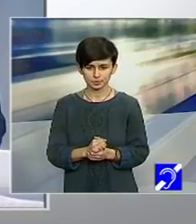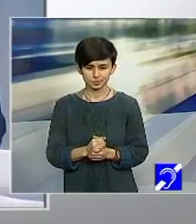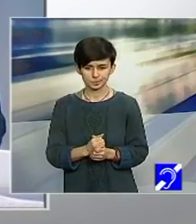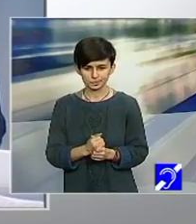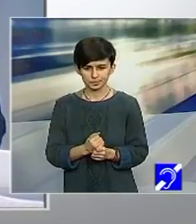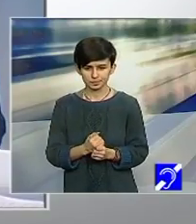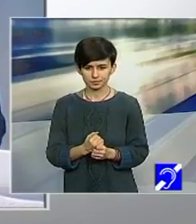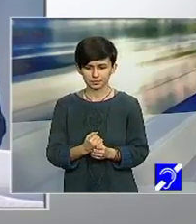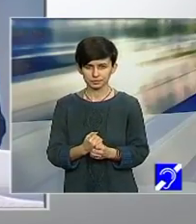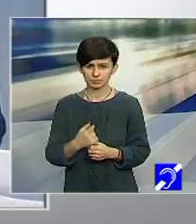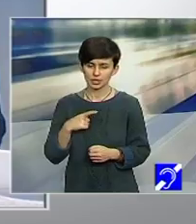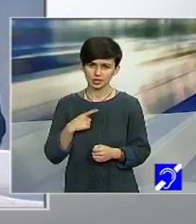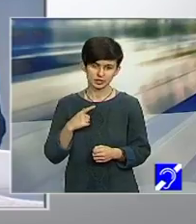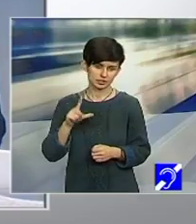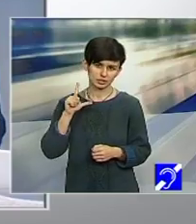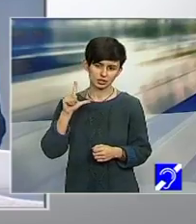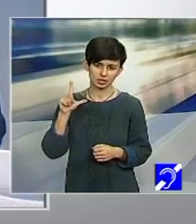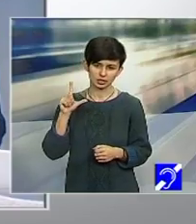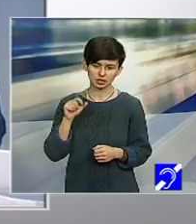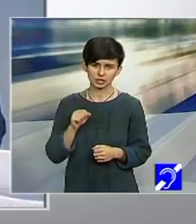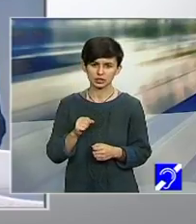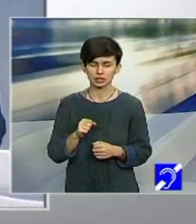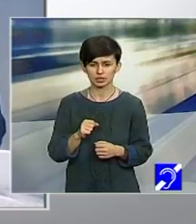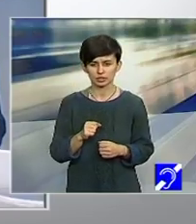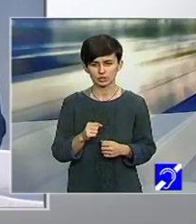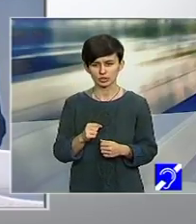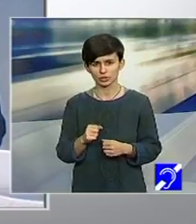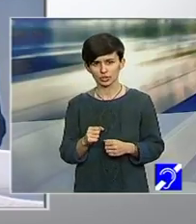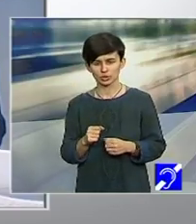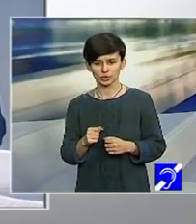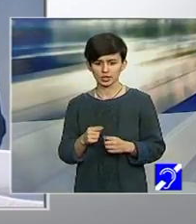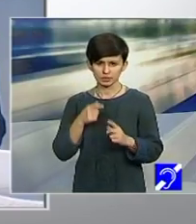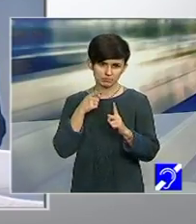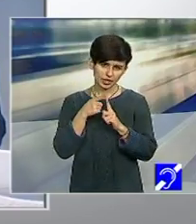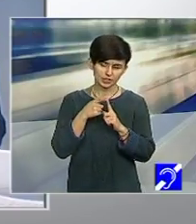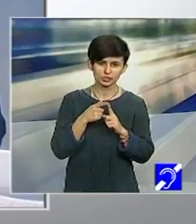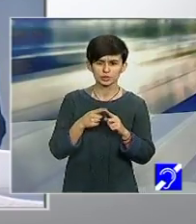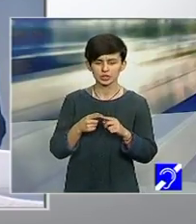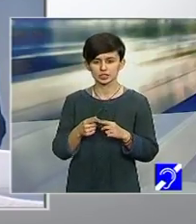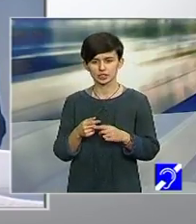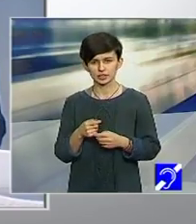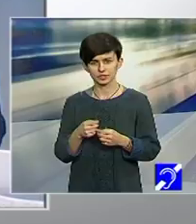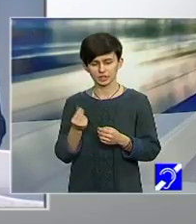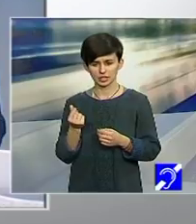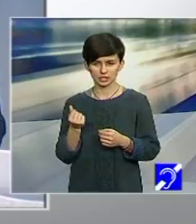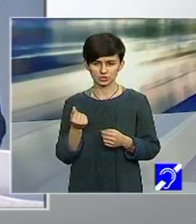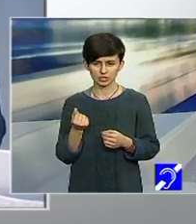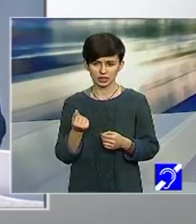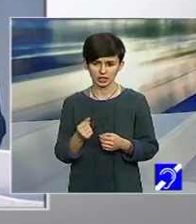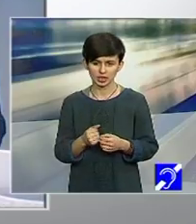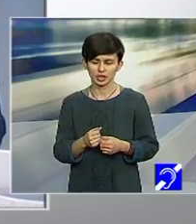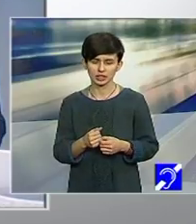Sunt două mari, din punct de vedere al resurselor financiare și a modului de organizare, două